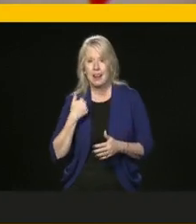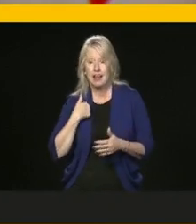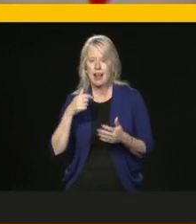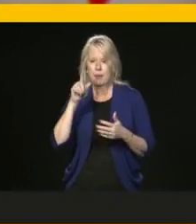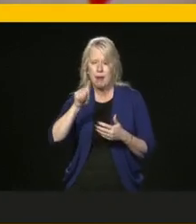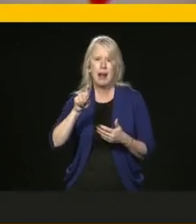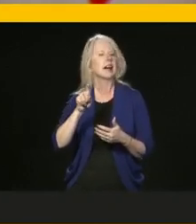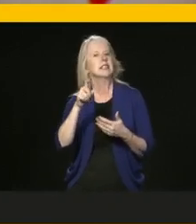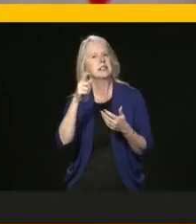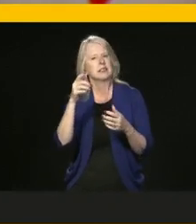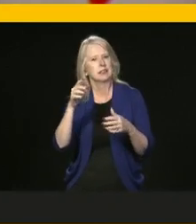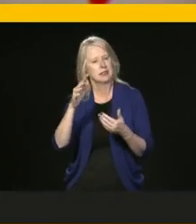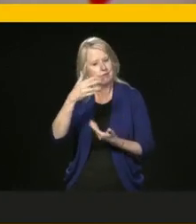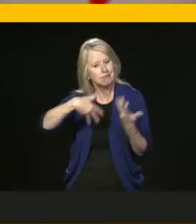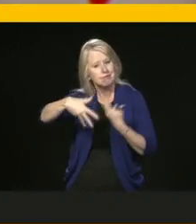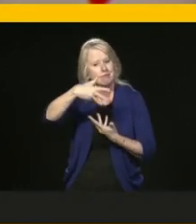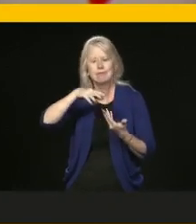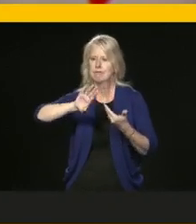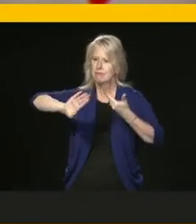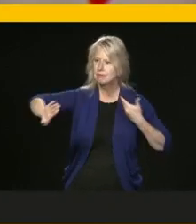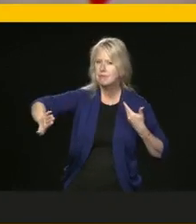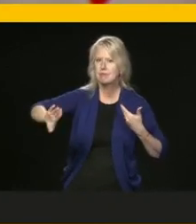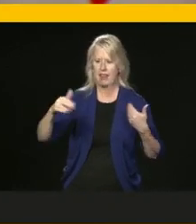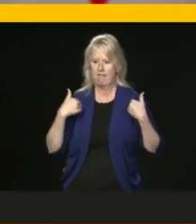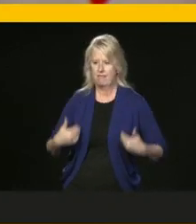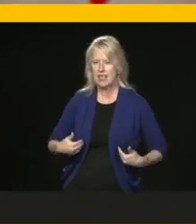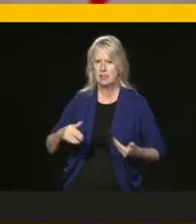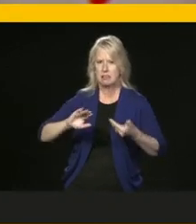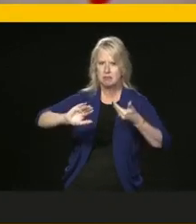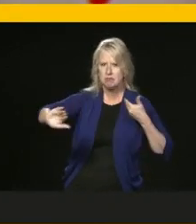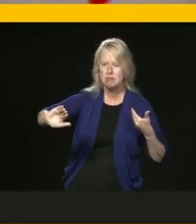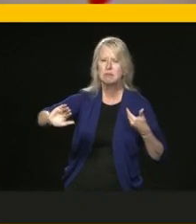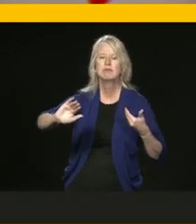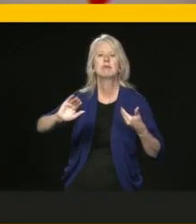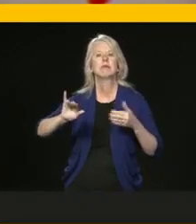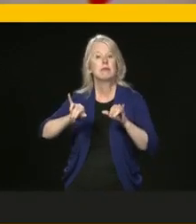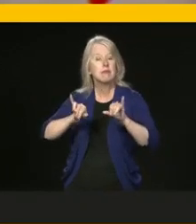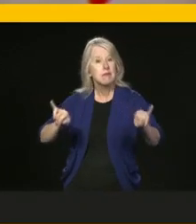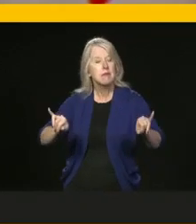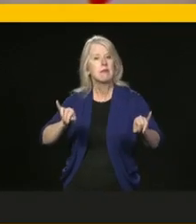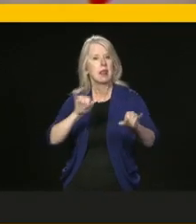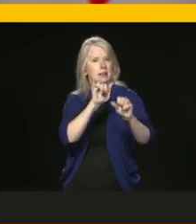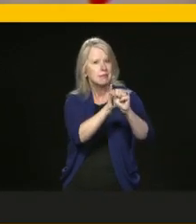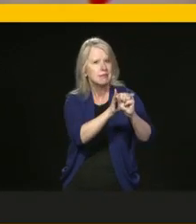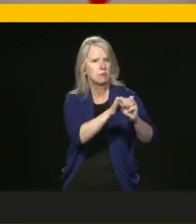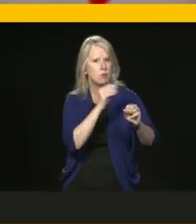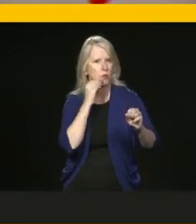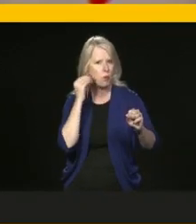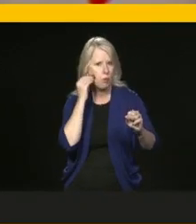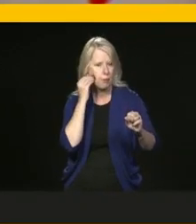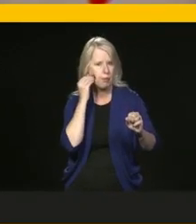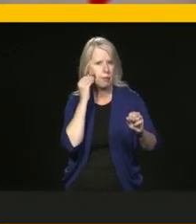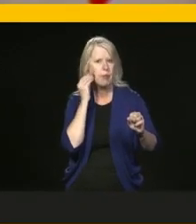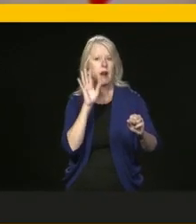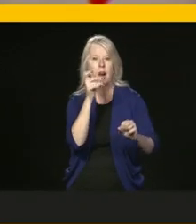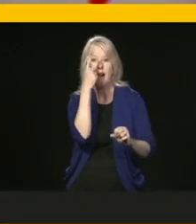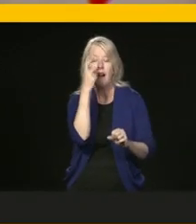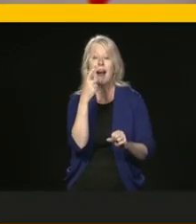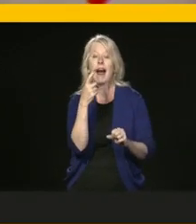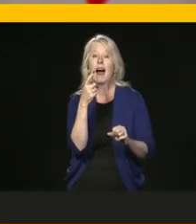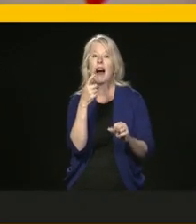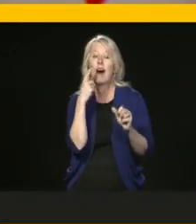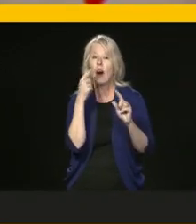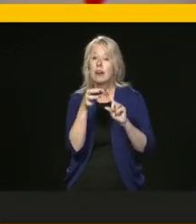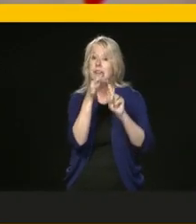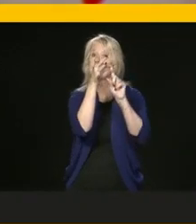à la maison, à moins que vous faites un travail essentiel. Par exemple, remplir les tablettes à